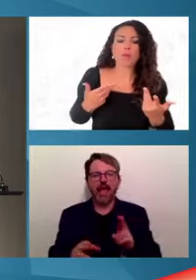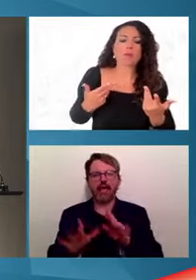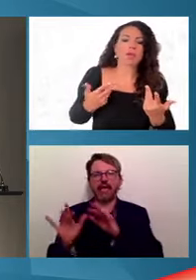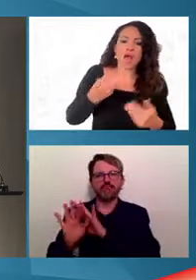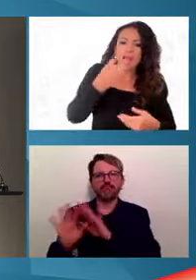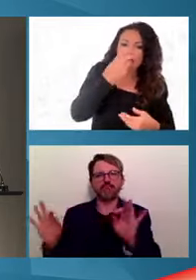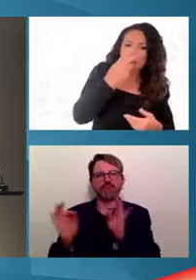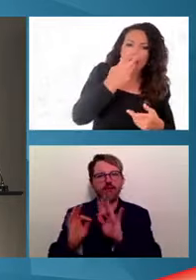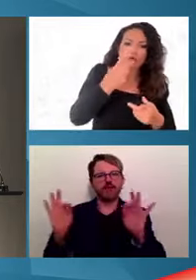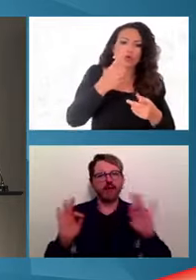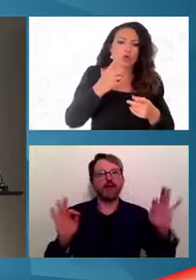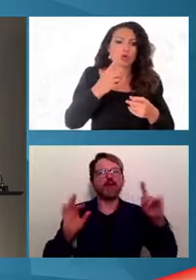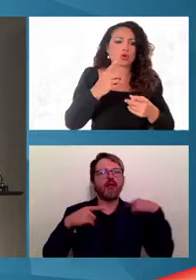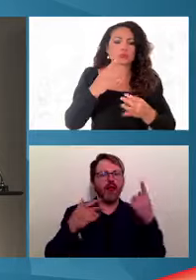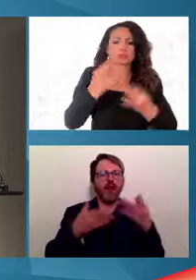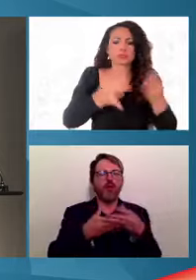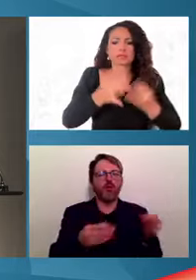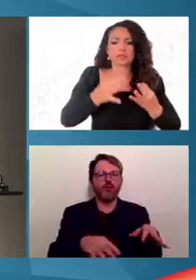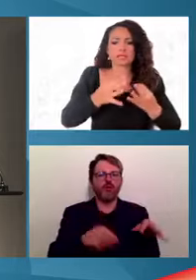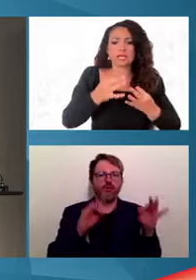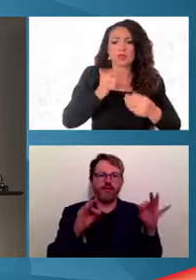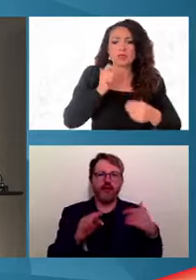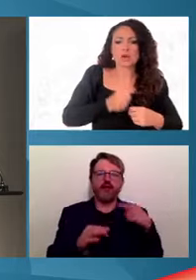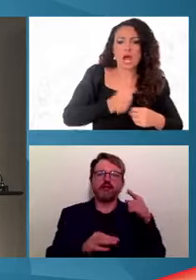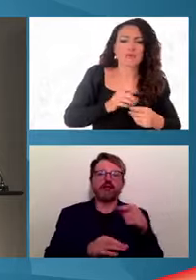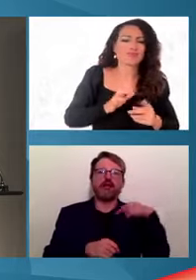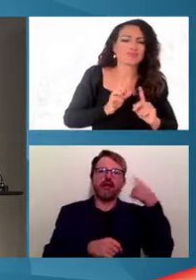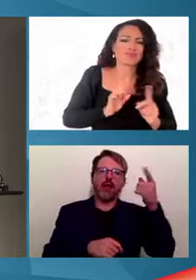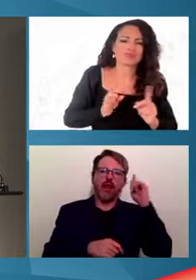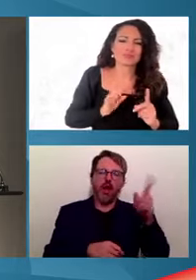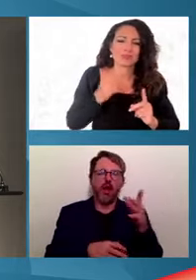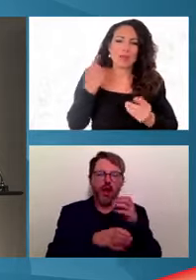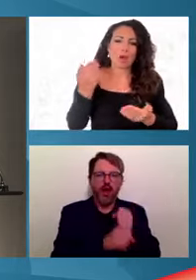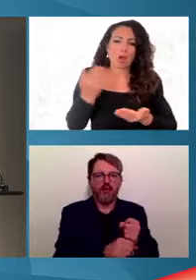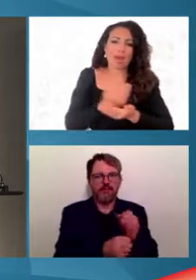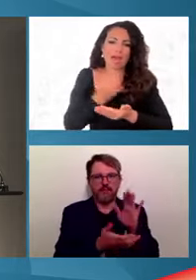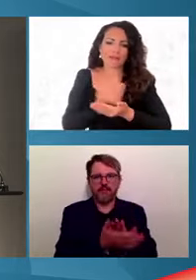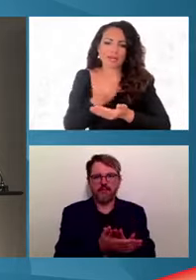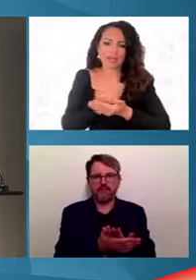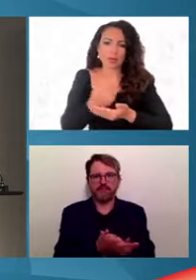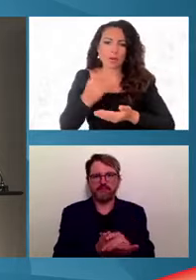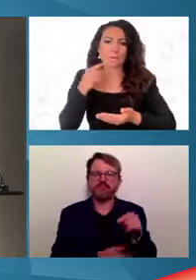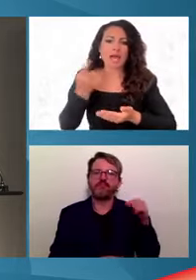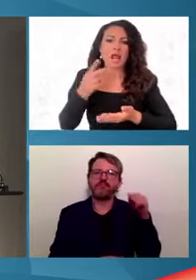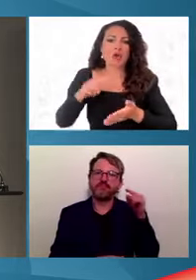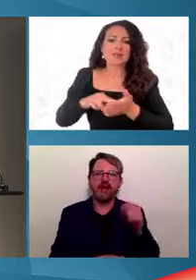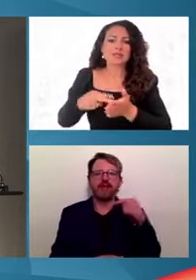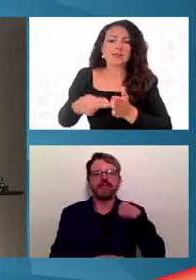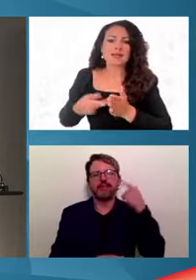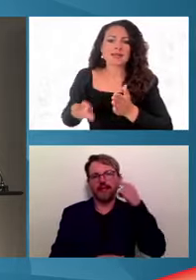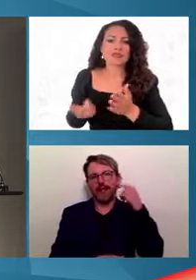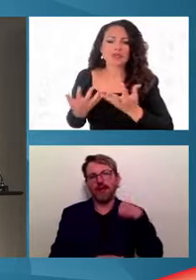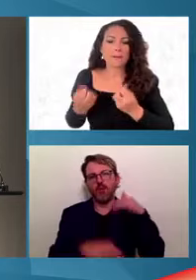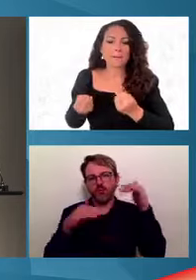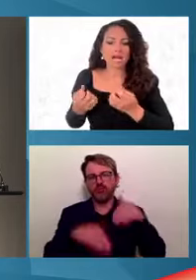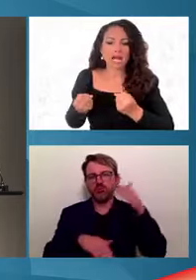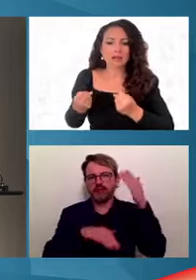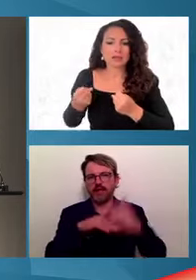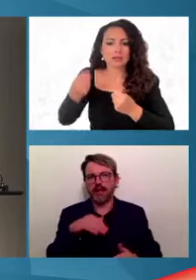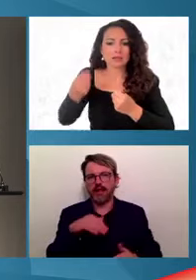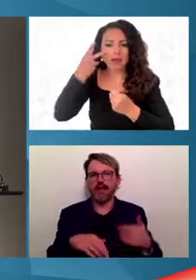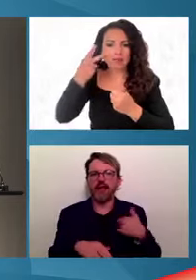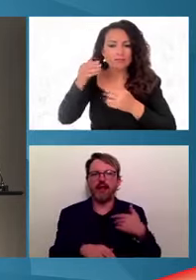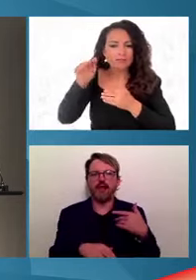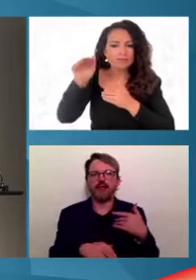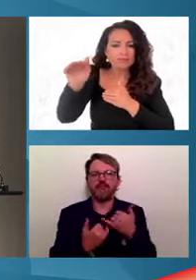hier dann Lösungen findet, die dann auch halten werden. Und auch das, denke ich, muss am Ende dann auch ein Ansatz